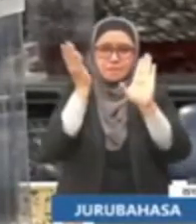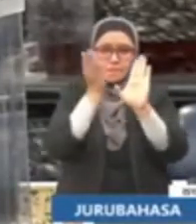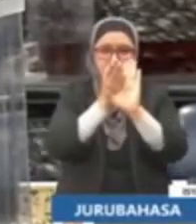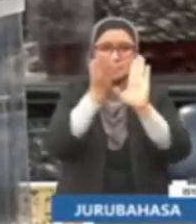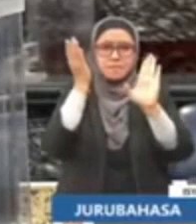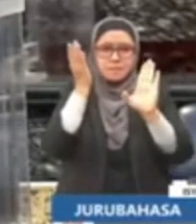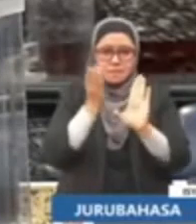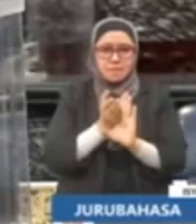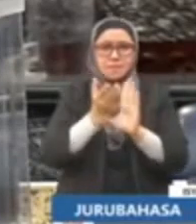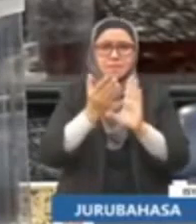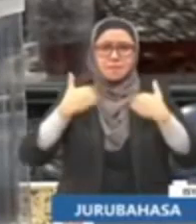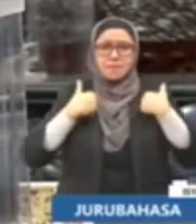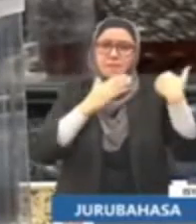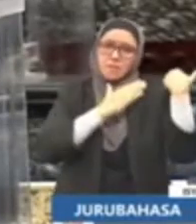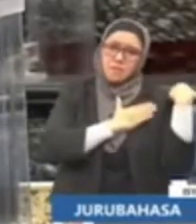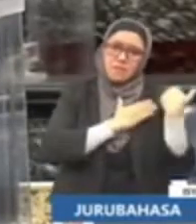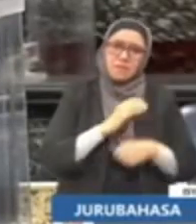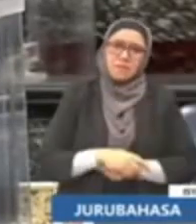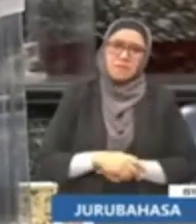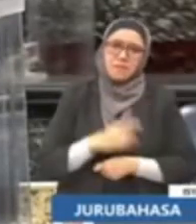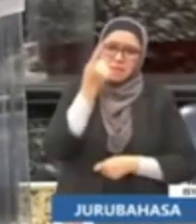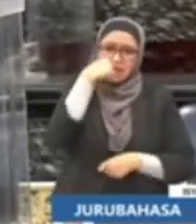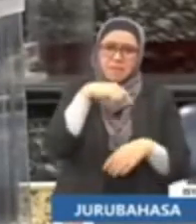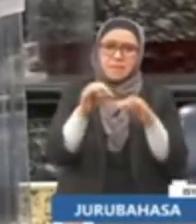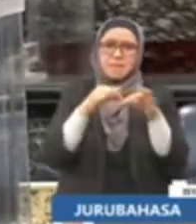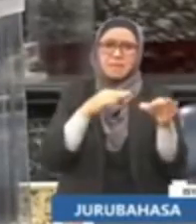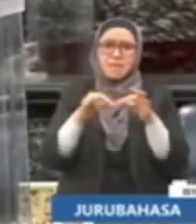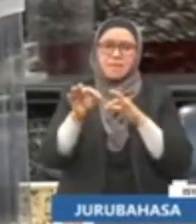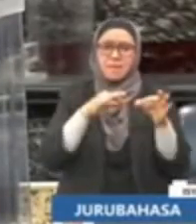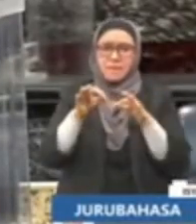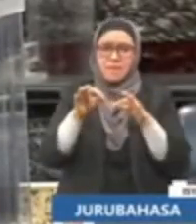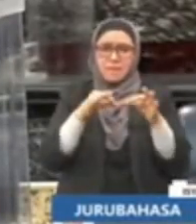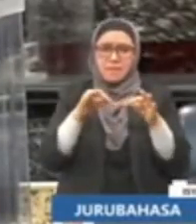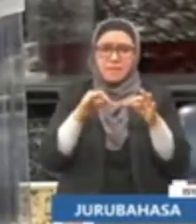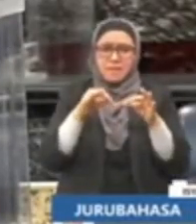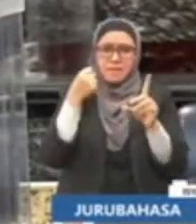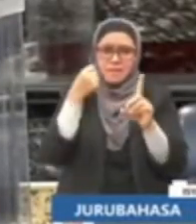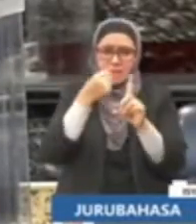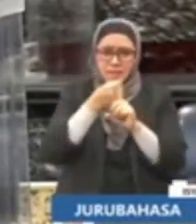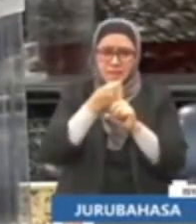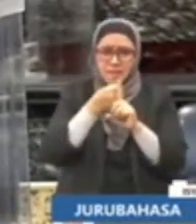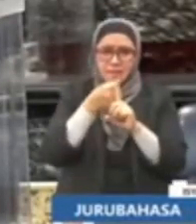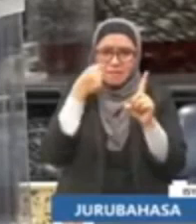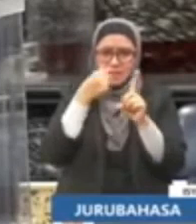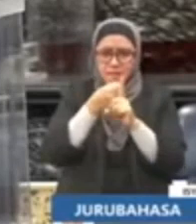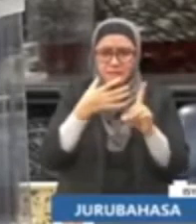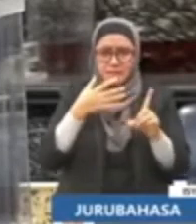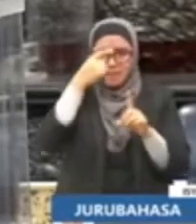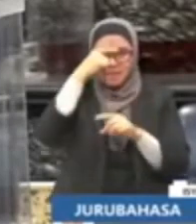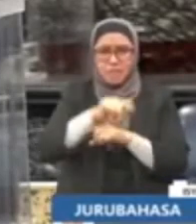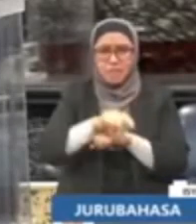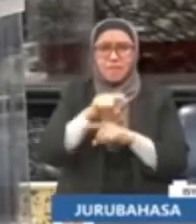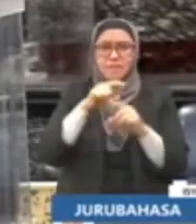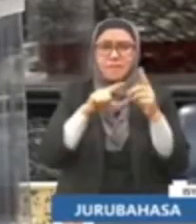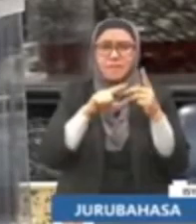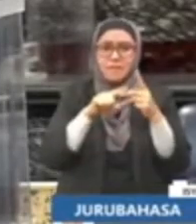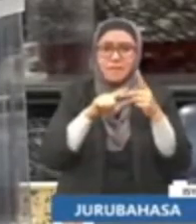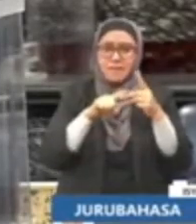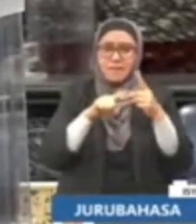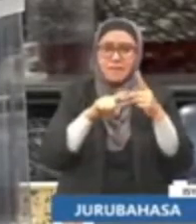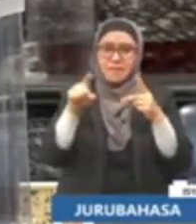mempunyai obligasi untuk menerangkan tentang implikasi bantuan bayaran balik pinjaman terhadap tempo dan